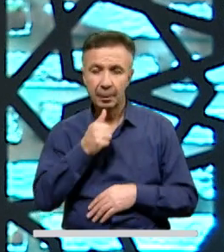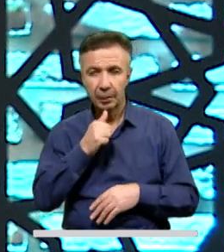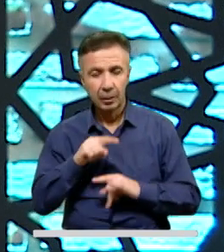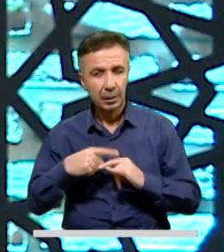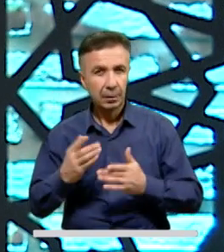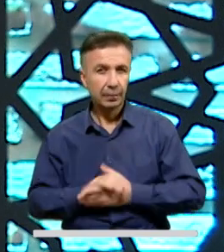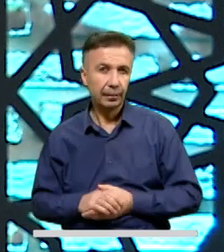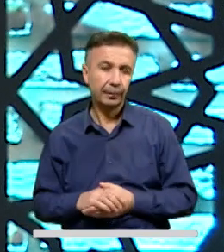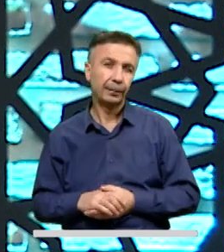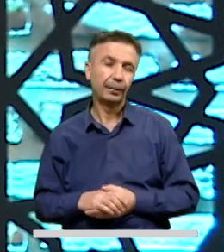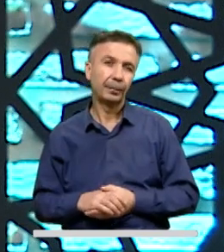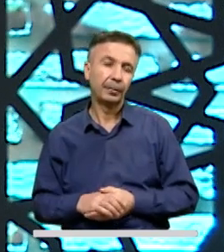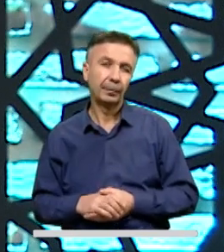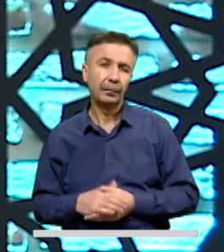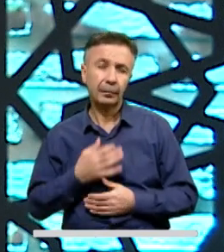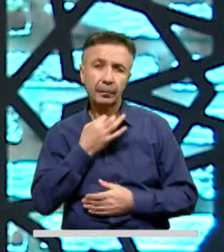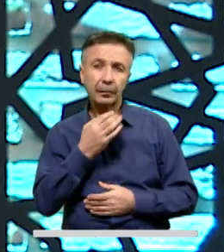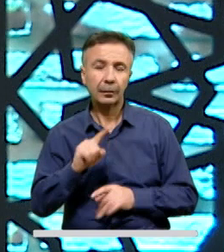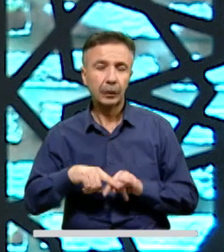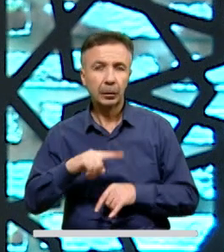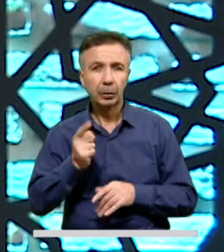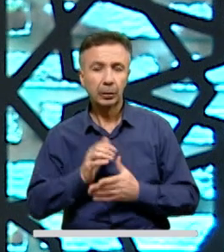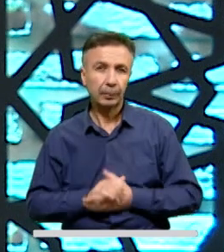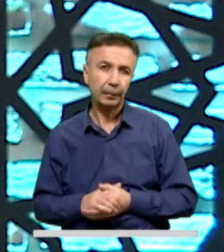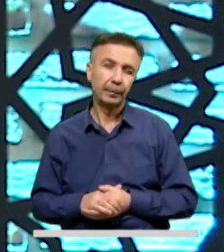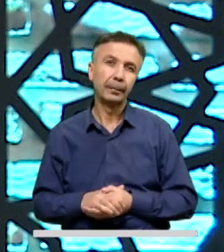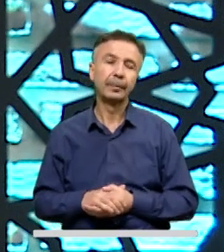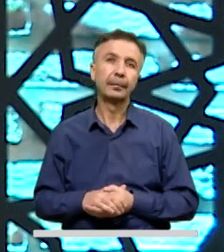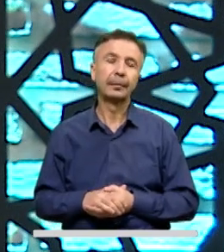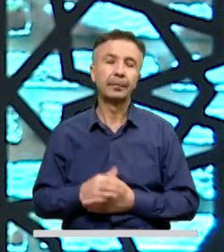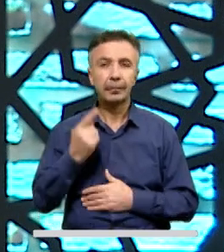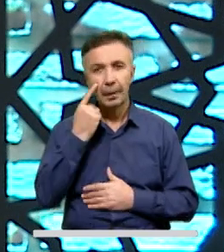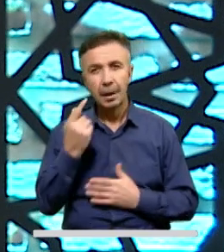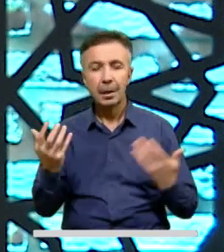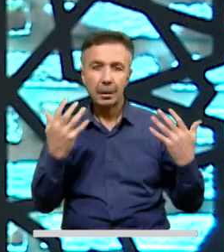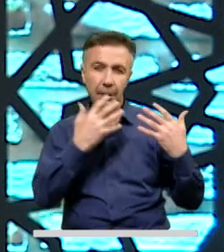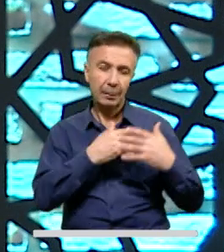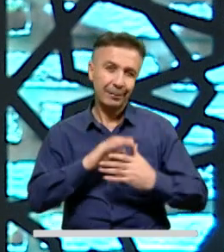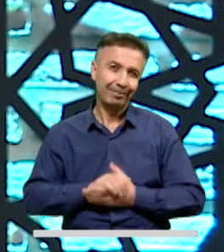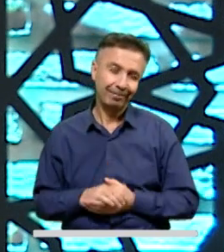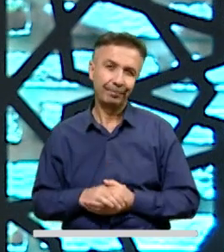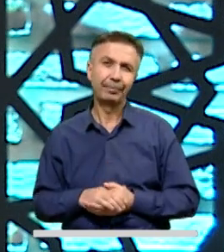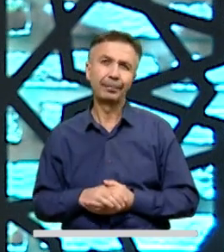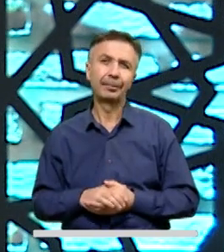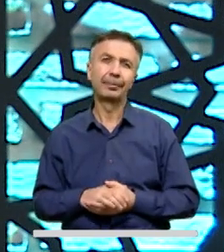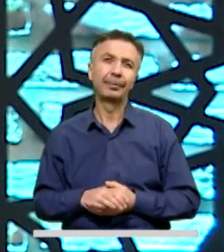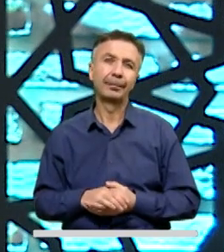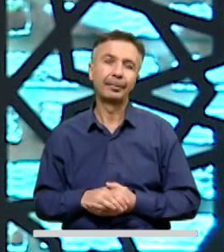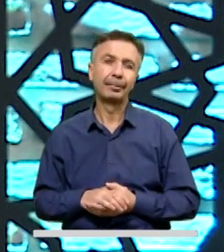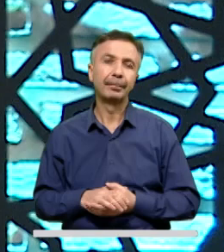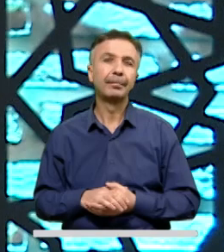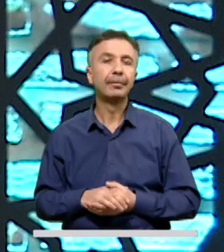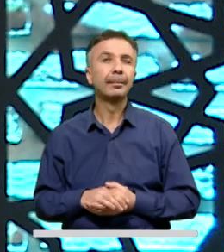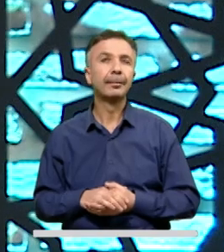geldiniz. Teşekkür ederim. Hoş bulduk. Biz teşekkür ederiz. Size de hayırlı akşamlar diliyorum. Sağ olun. Buyurun. Efendim